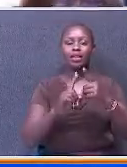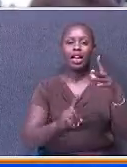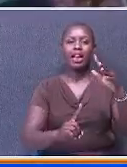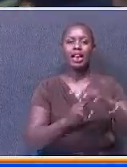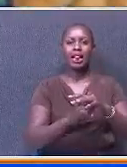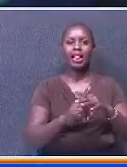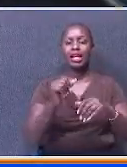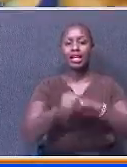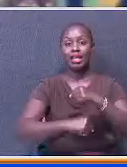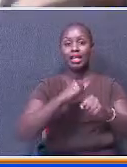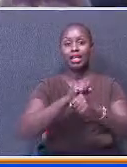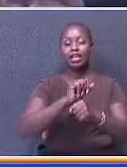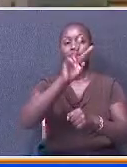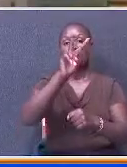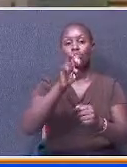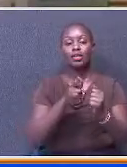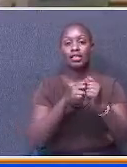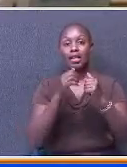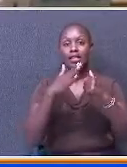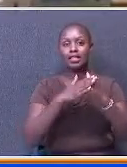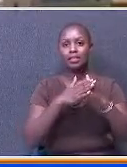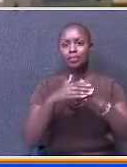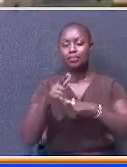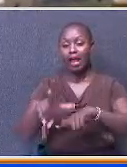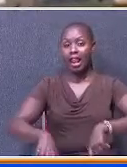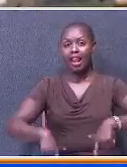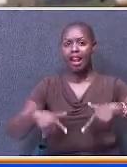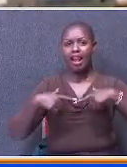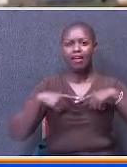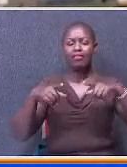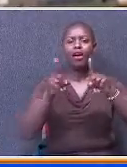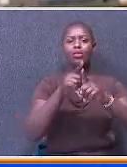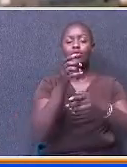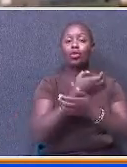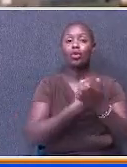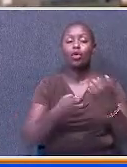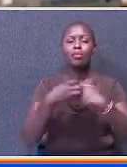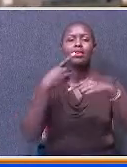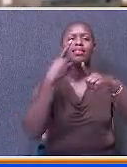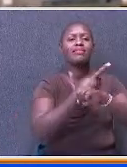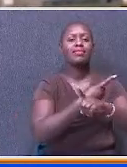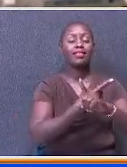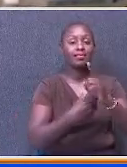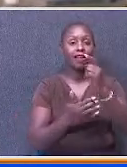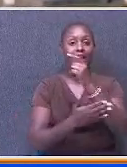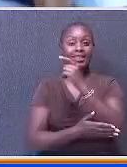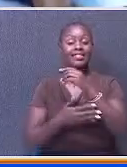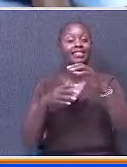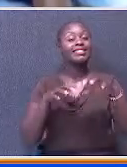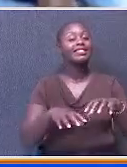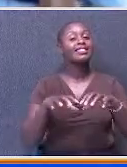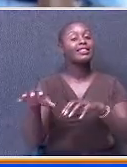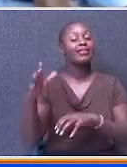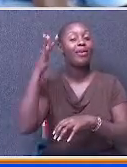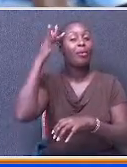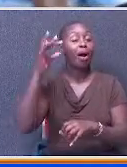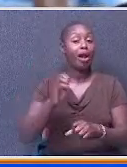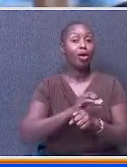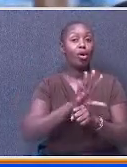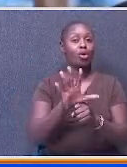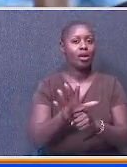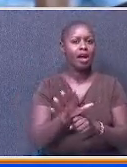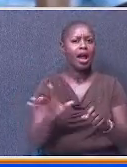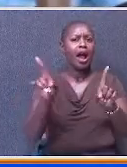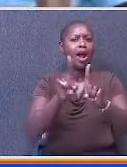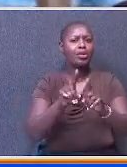2019. Maisha ya watu na uchumi wa mataifa mbalimbali yaliathirika pakubwa na janga la corona. Na sasa